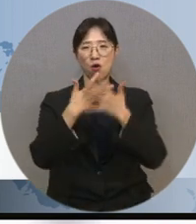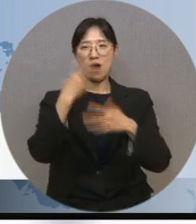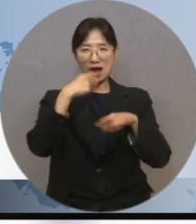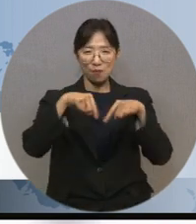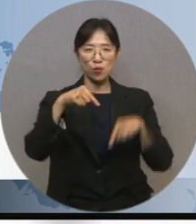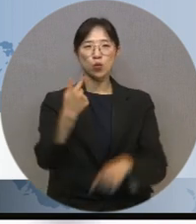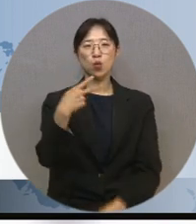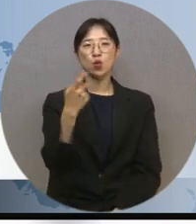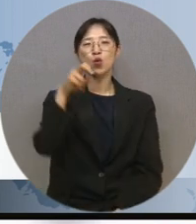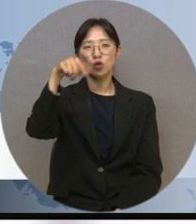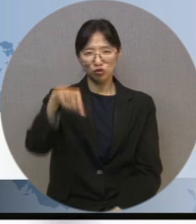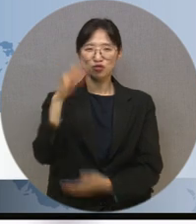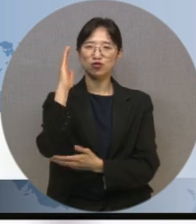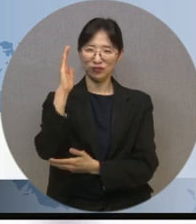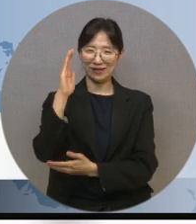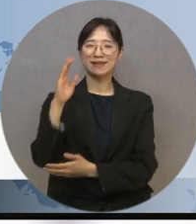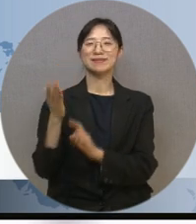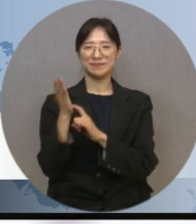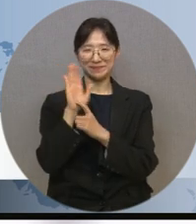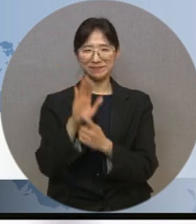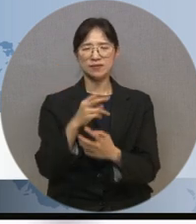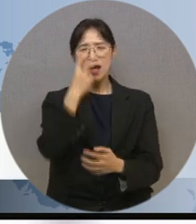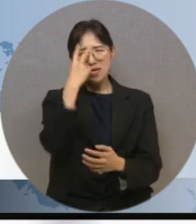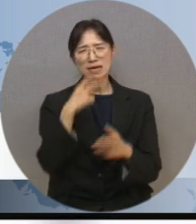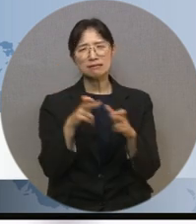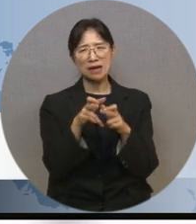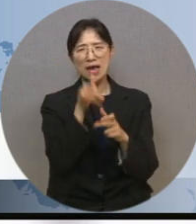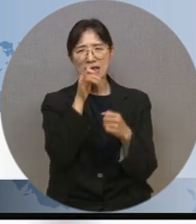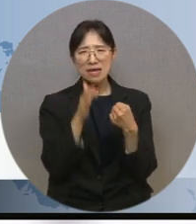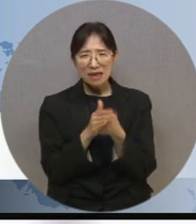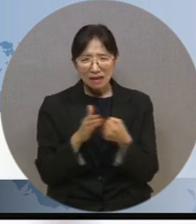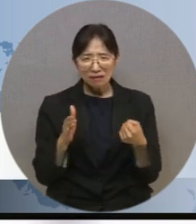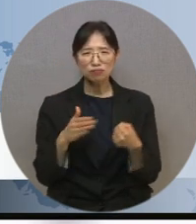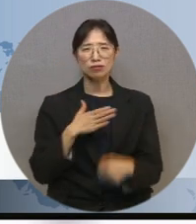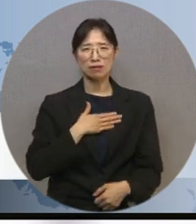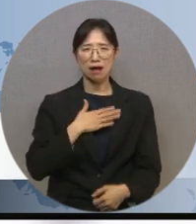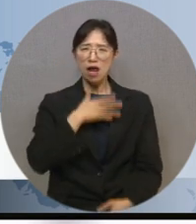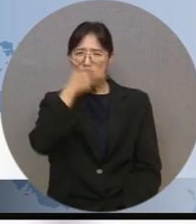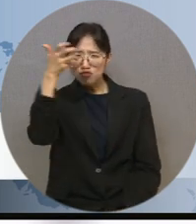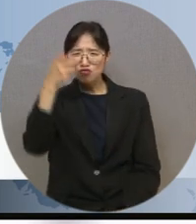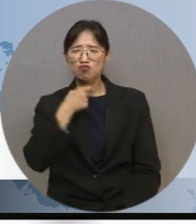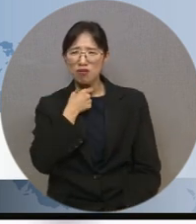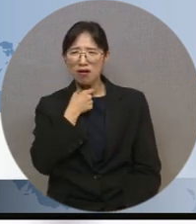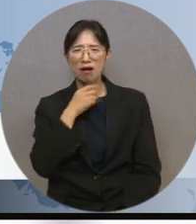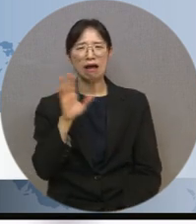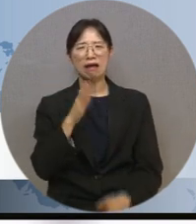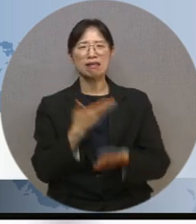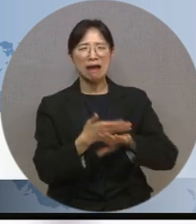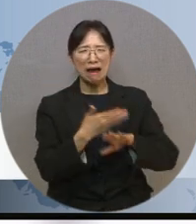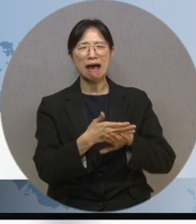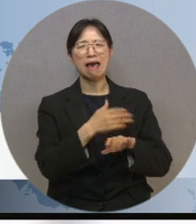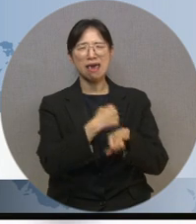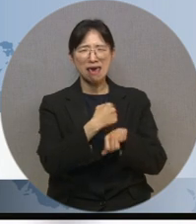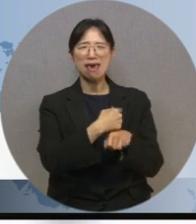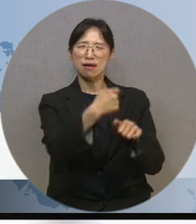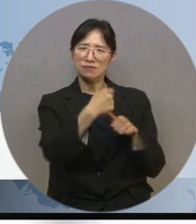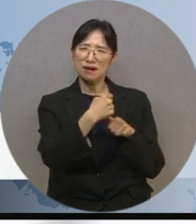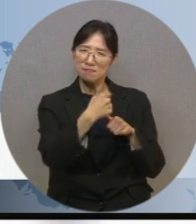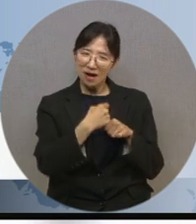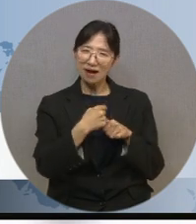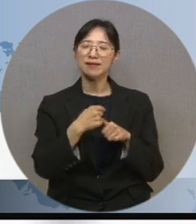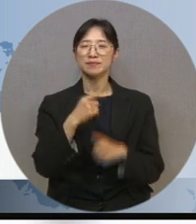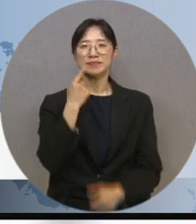노동주 씨의 목소리를 담아왔는데요. 시각장애가 있다는 이유로 자신의 꿈보다는 특정 직업을 권유받는 현실,